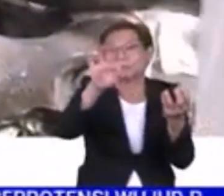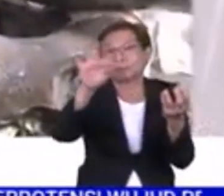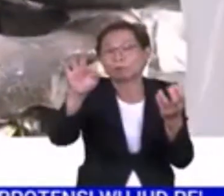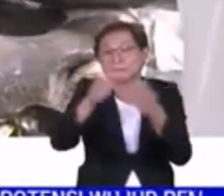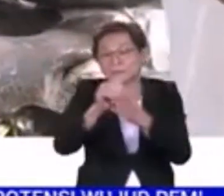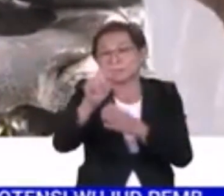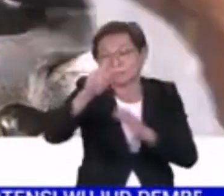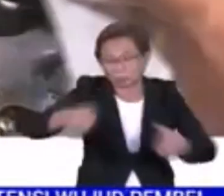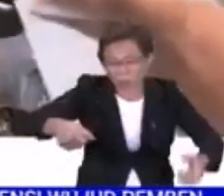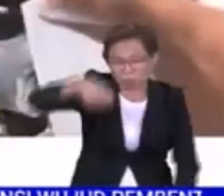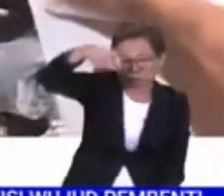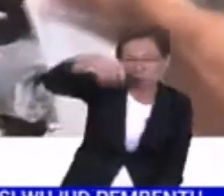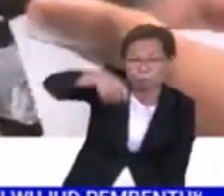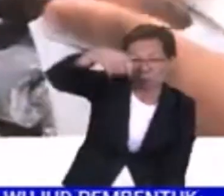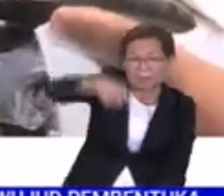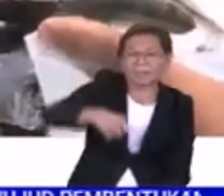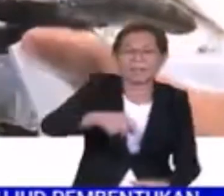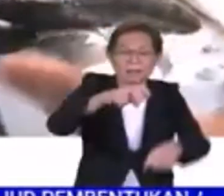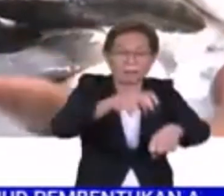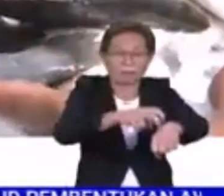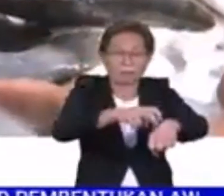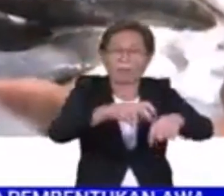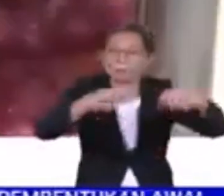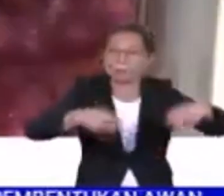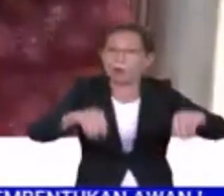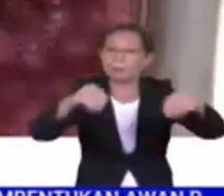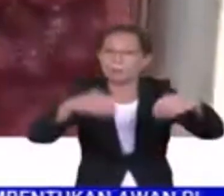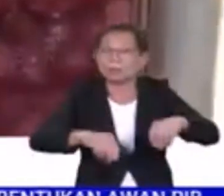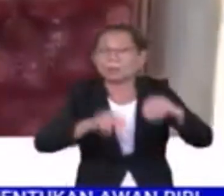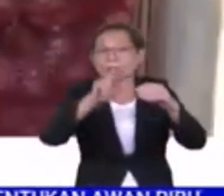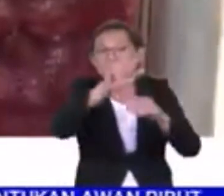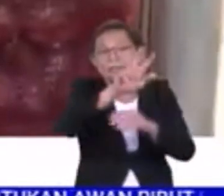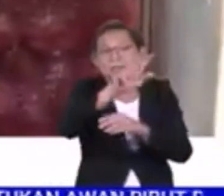RM2.99 seguni, dan ubi kentang dijual pada harga